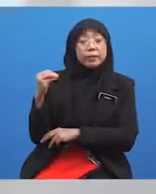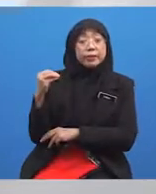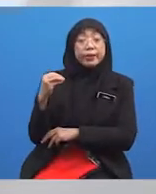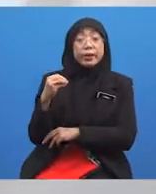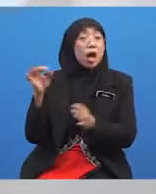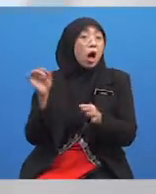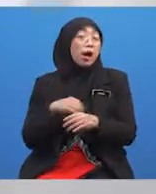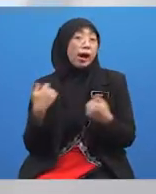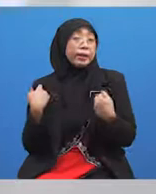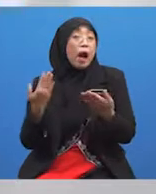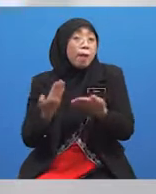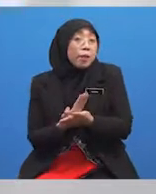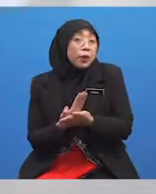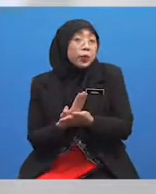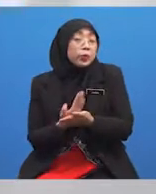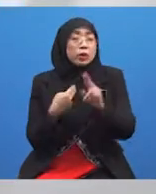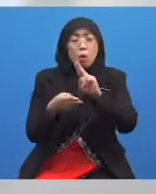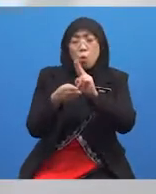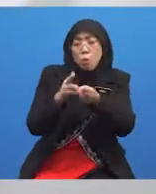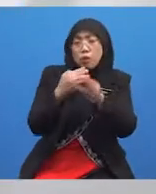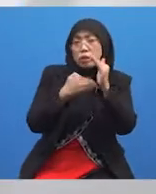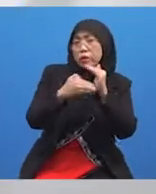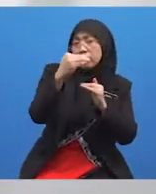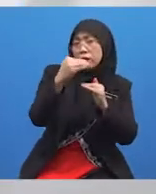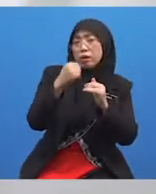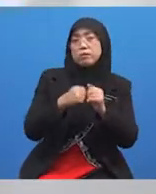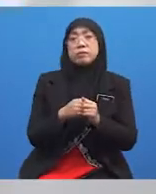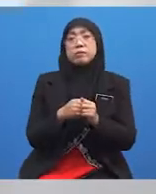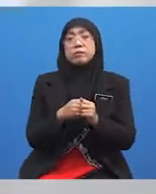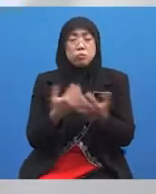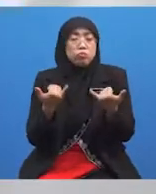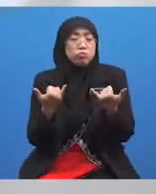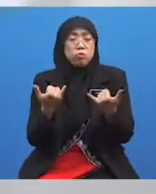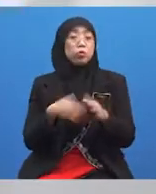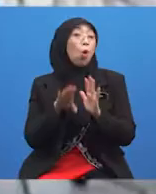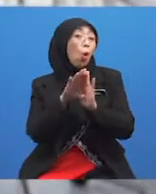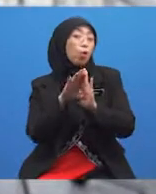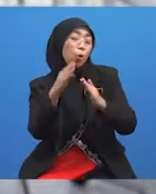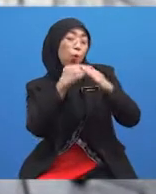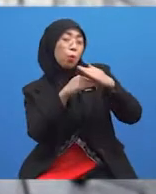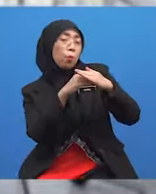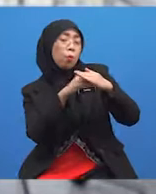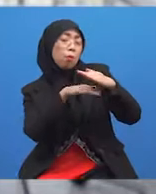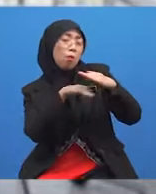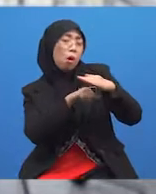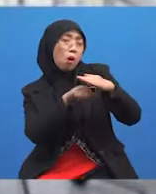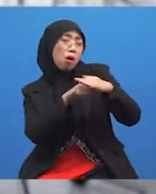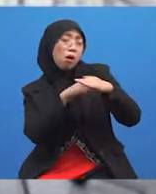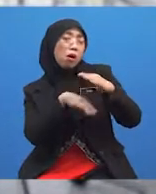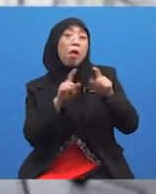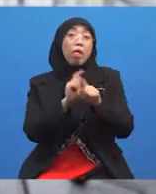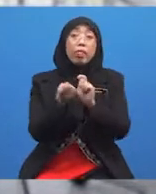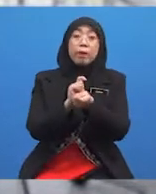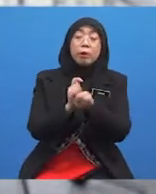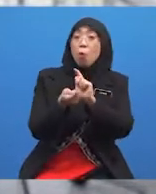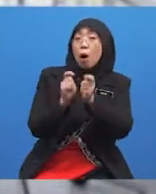baharu ataupun menambah baik produk yang sedia ada dan kini berada di pasaran. Tidak semua pengguna atau pembeli